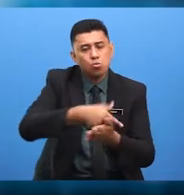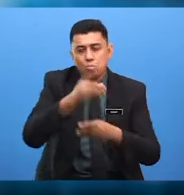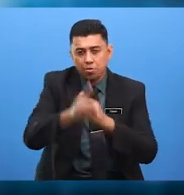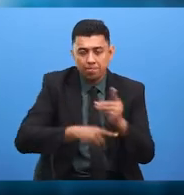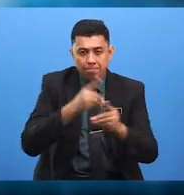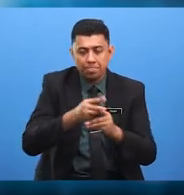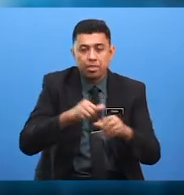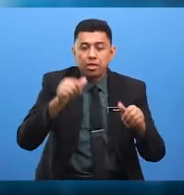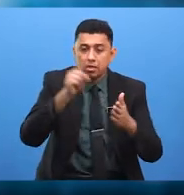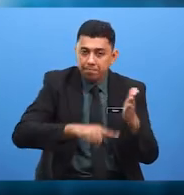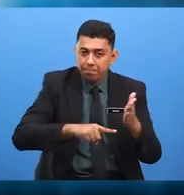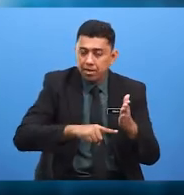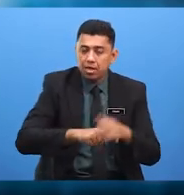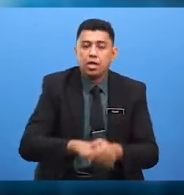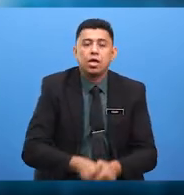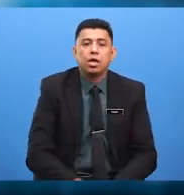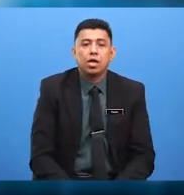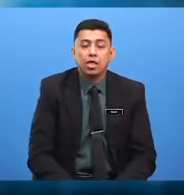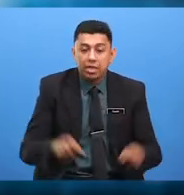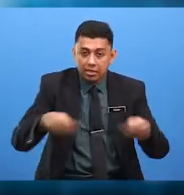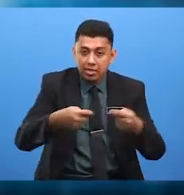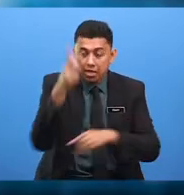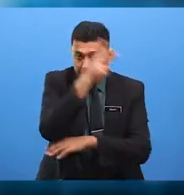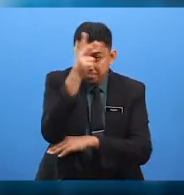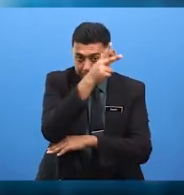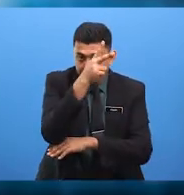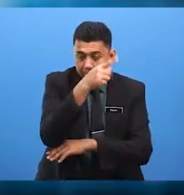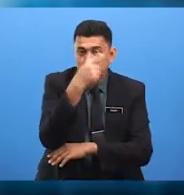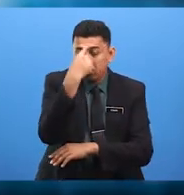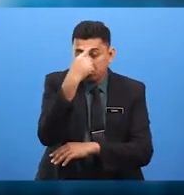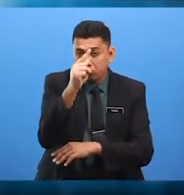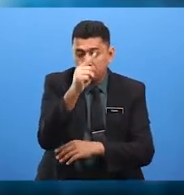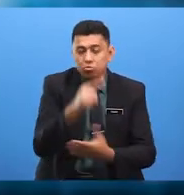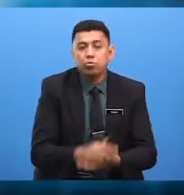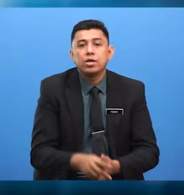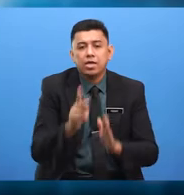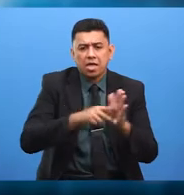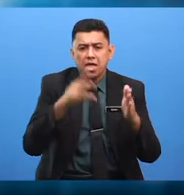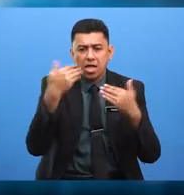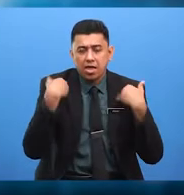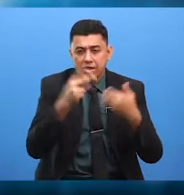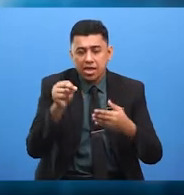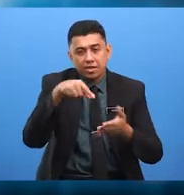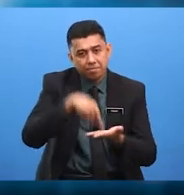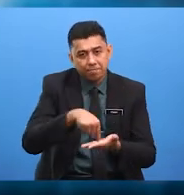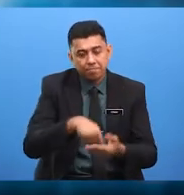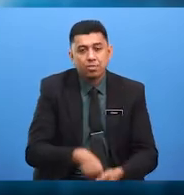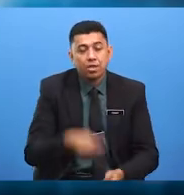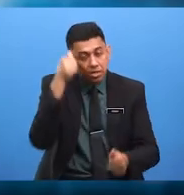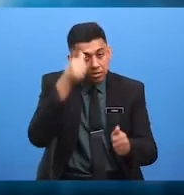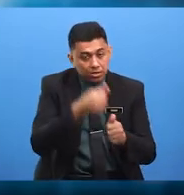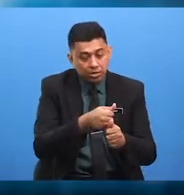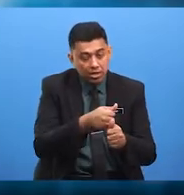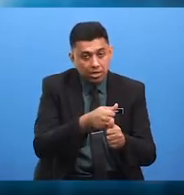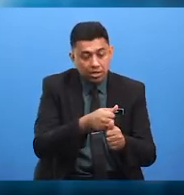Apakah Tindakan yang diambil oleh kerajaan untuk menangani situasi semua segi ekonomi ingat lagi apa